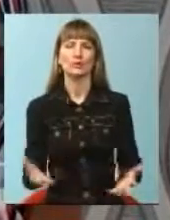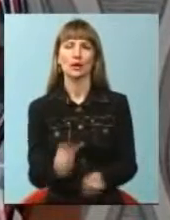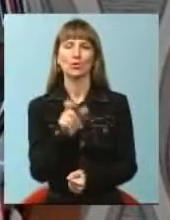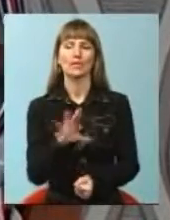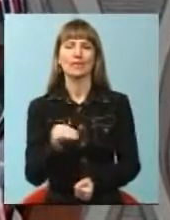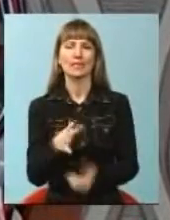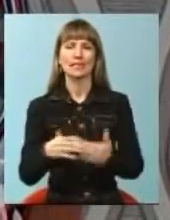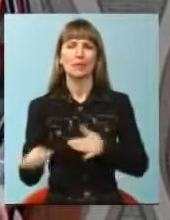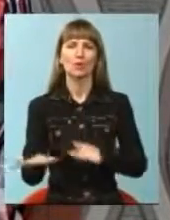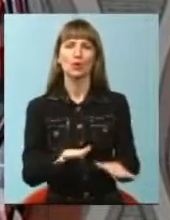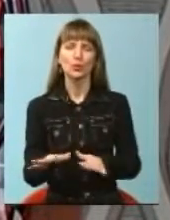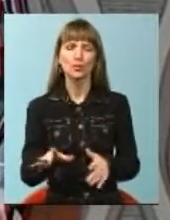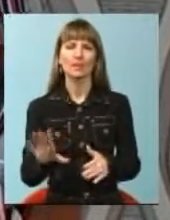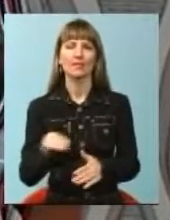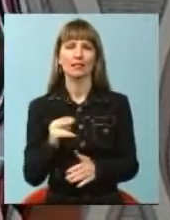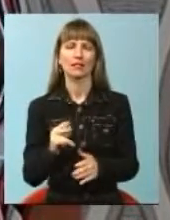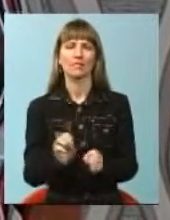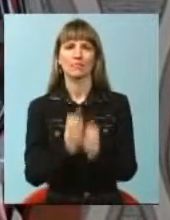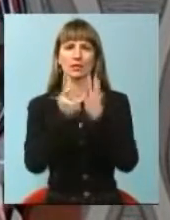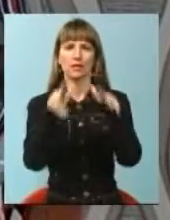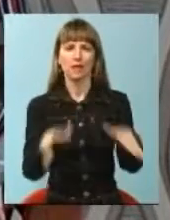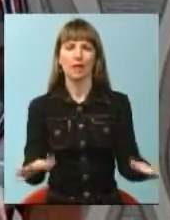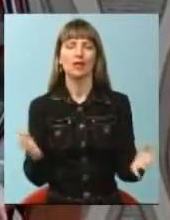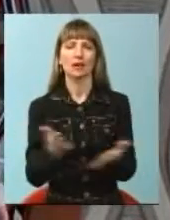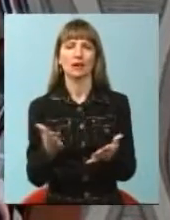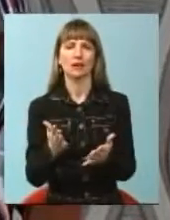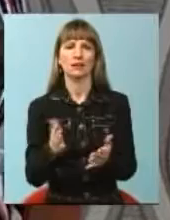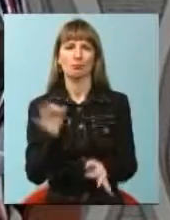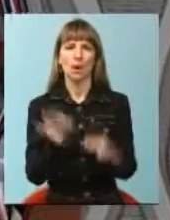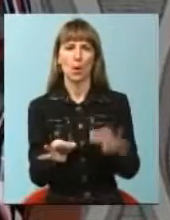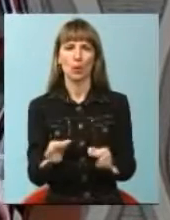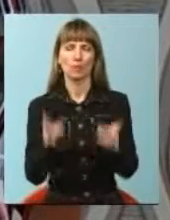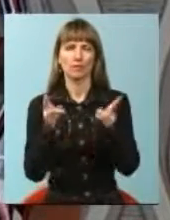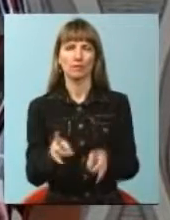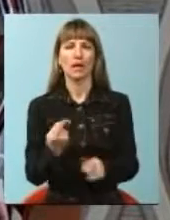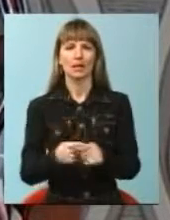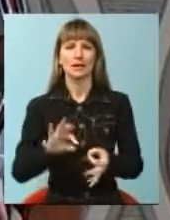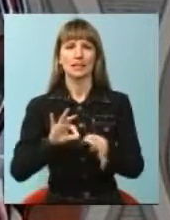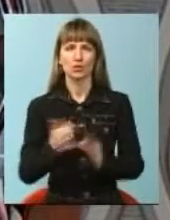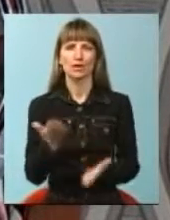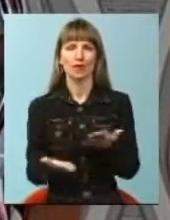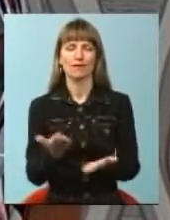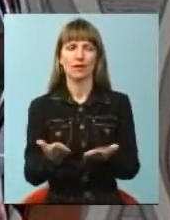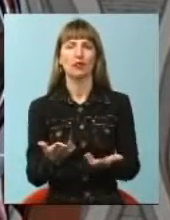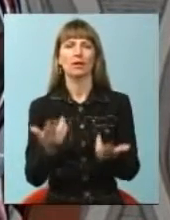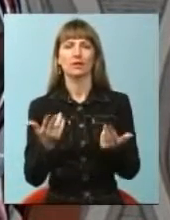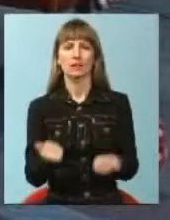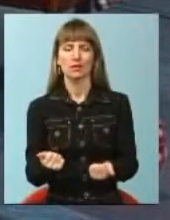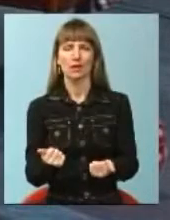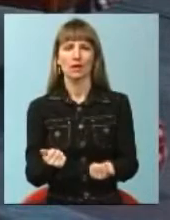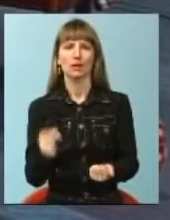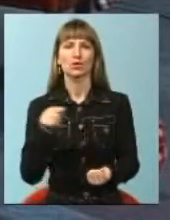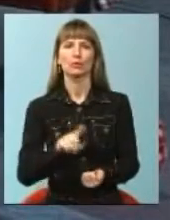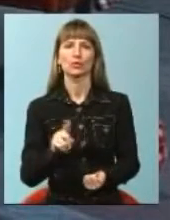від землетрусів, від виверження вулканів, від якихось стихійних лих, це, напевно, дуже складно, як ти думаєш? Звичайно, тому